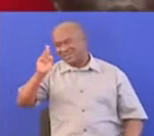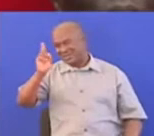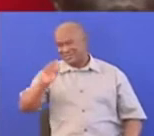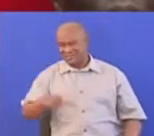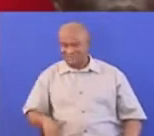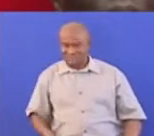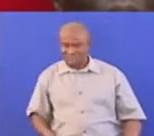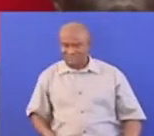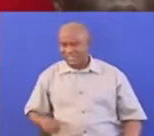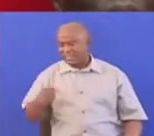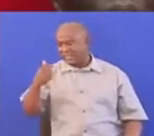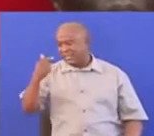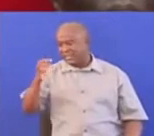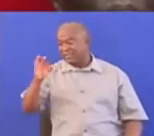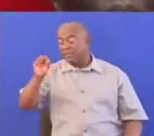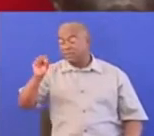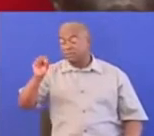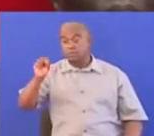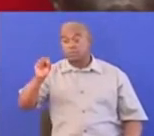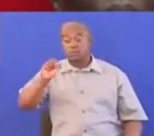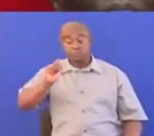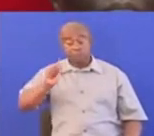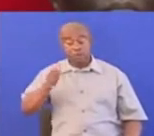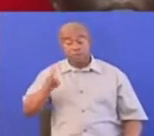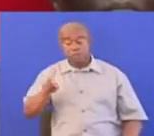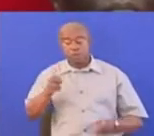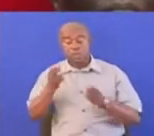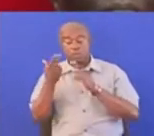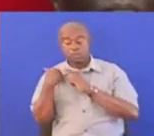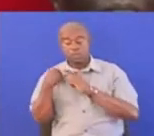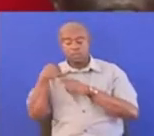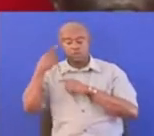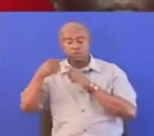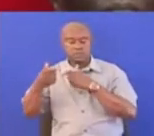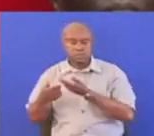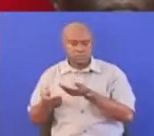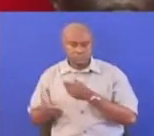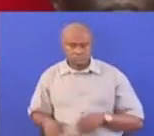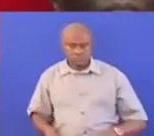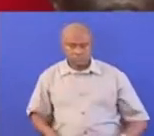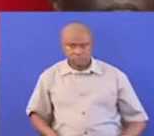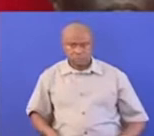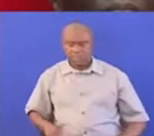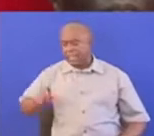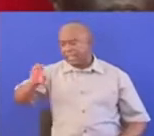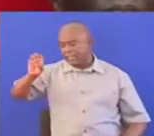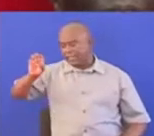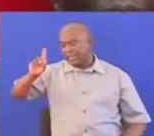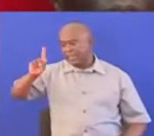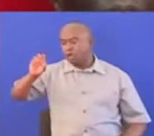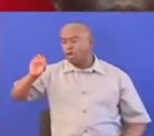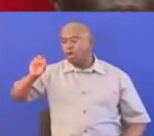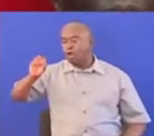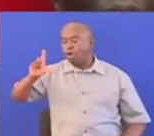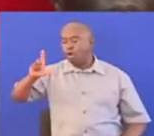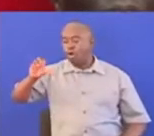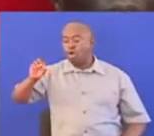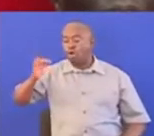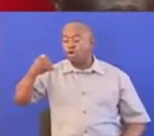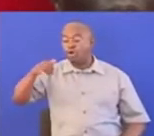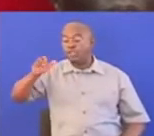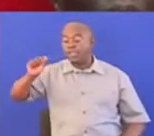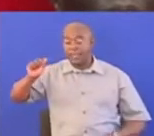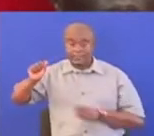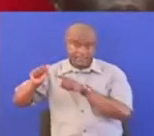Bado TFS wana wajibu wa kuendeleza ekolojia ya eneo lile, kwa sababu hata